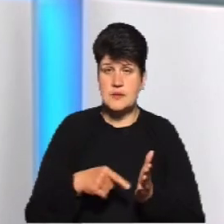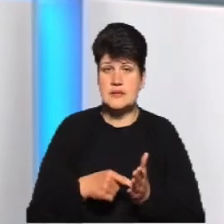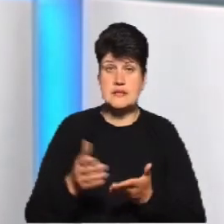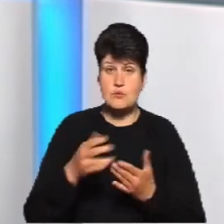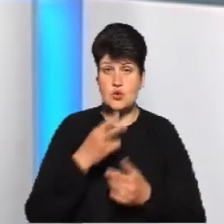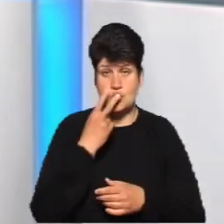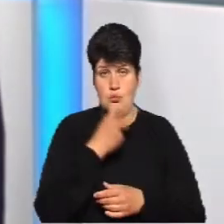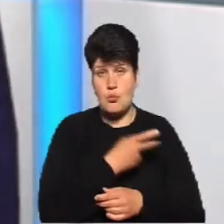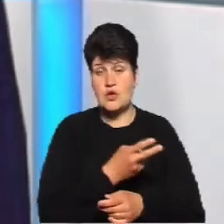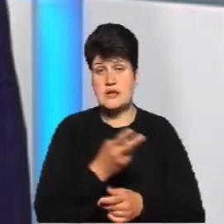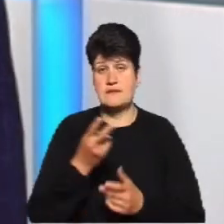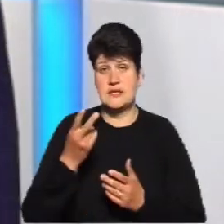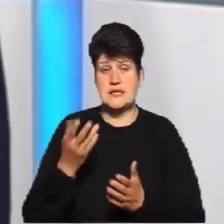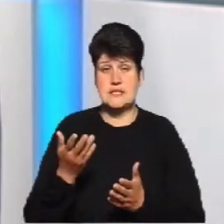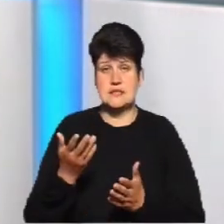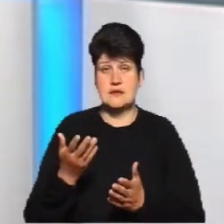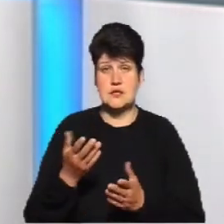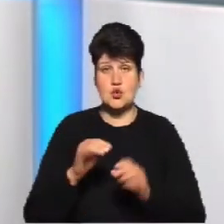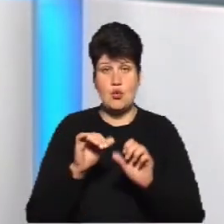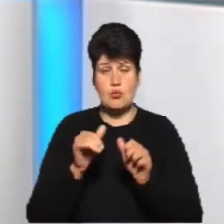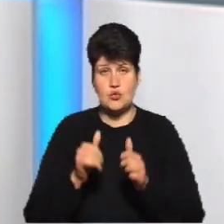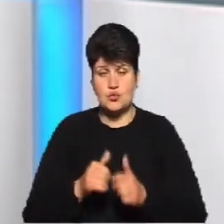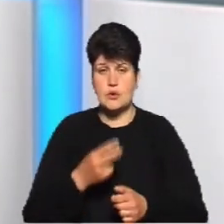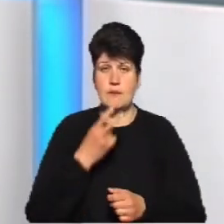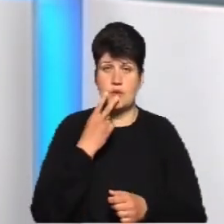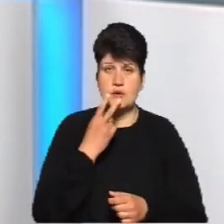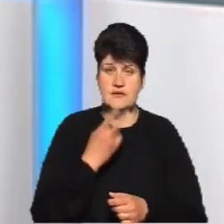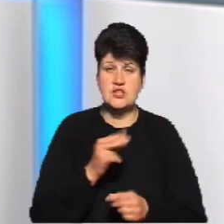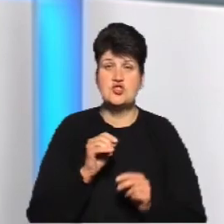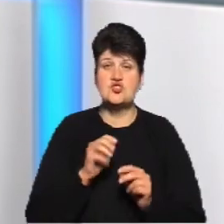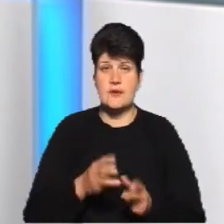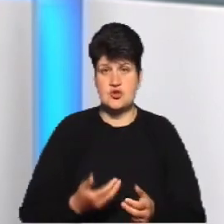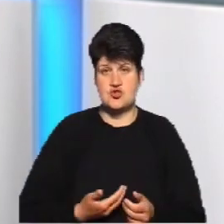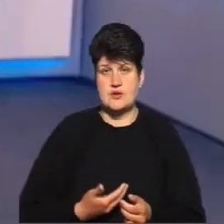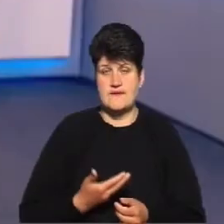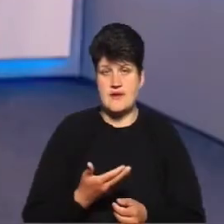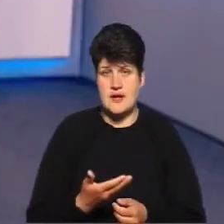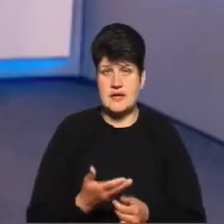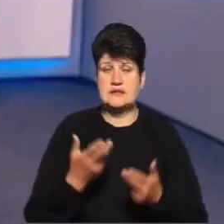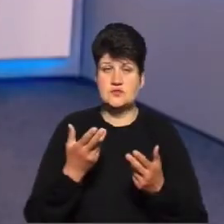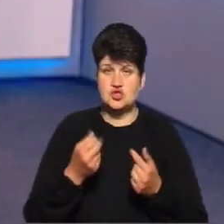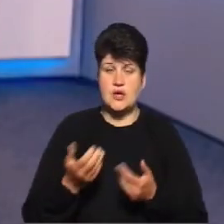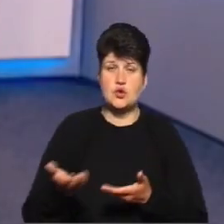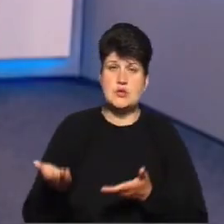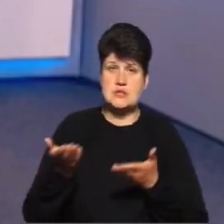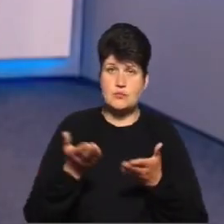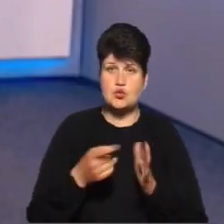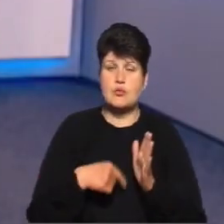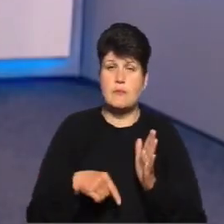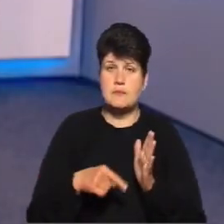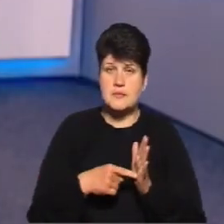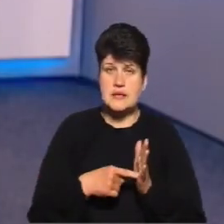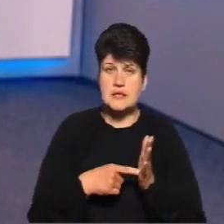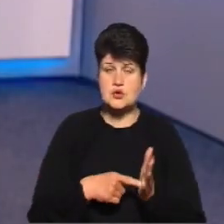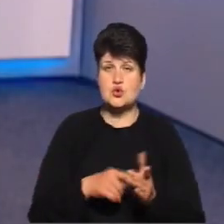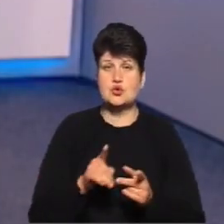на скульптури, подивитися, чим воно живе. Звичайно, запрошуємо в місто, щоб